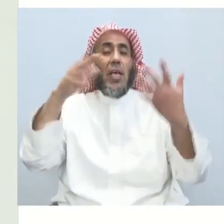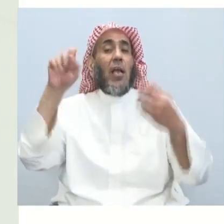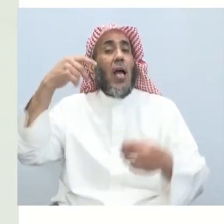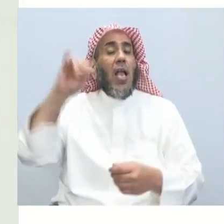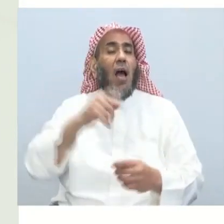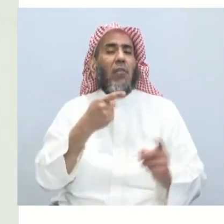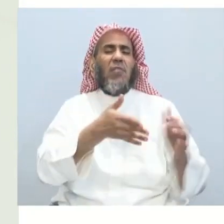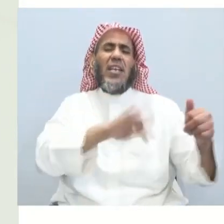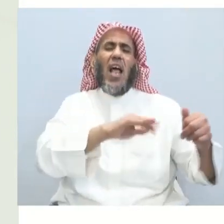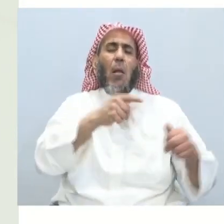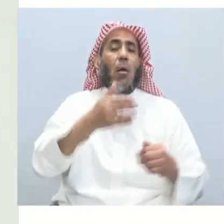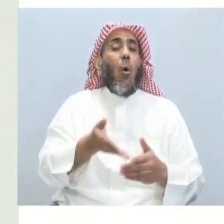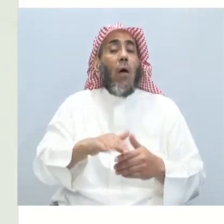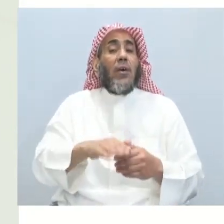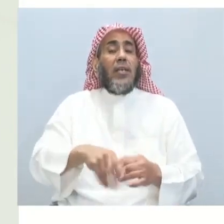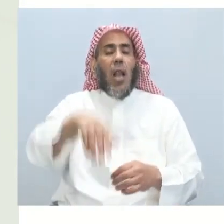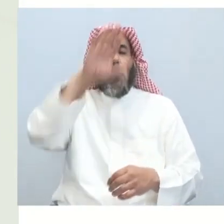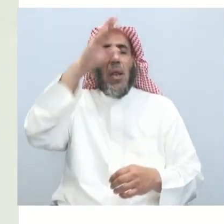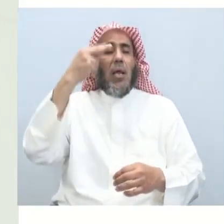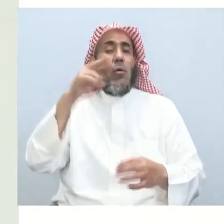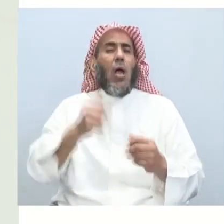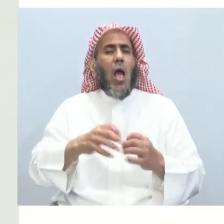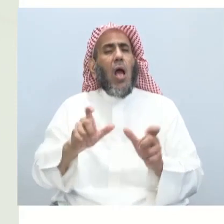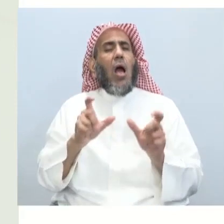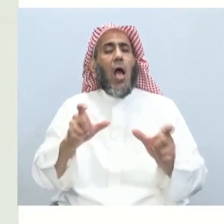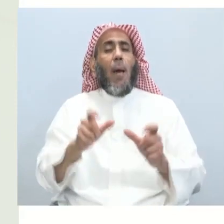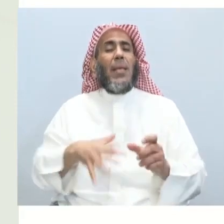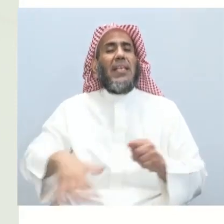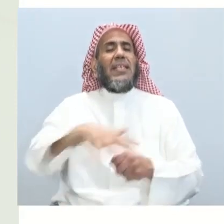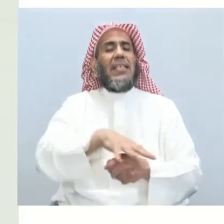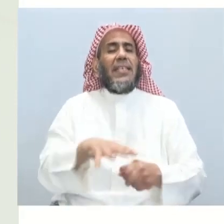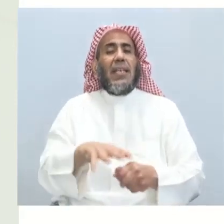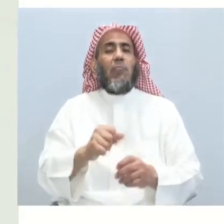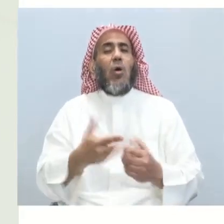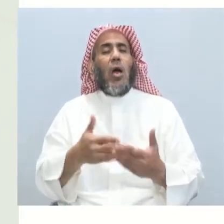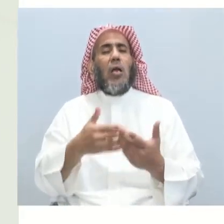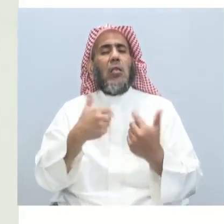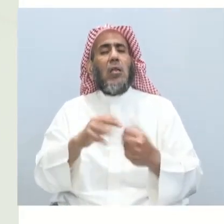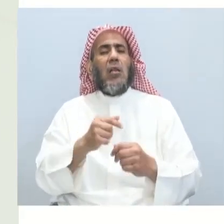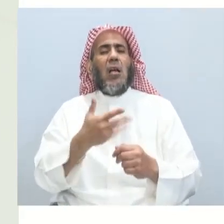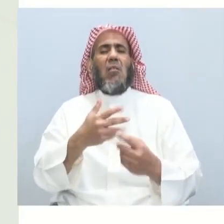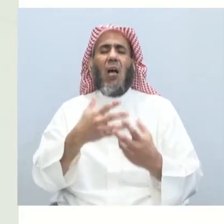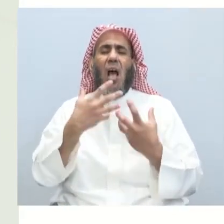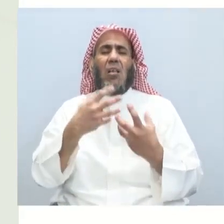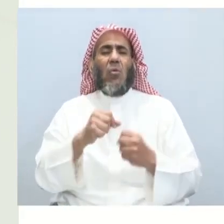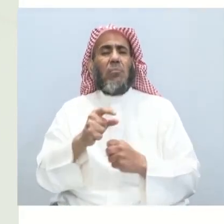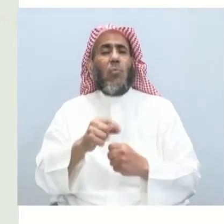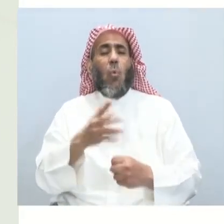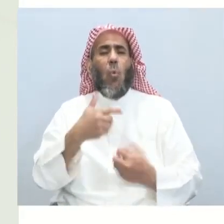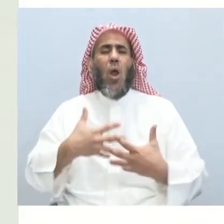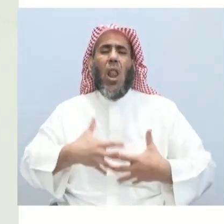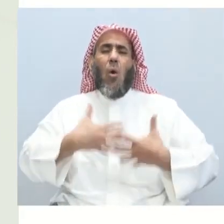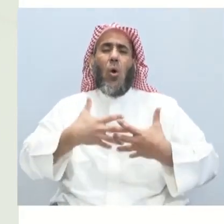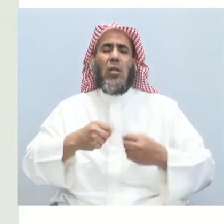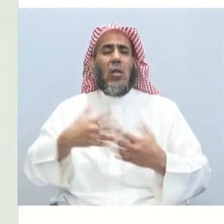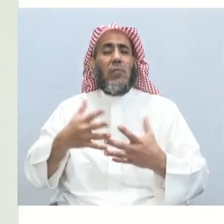حافظ بعد وفاته رحمه الله حامل جزيره حامل جزيره قد ذبنا اسا وضنى ولوعه